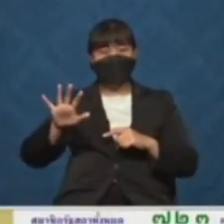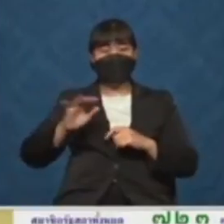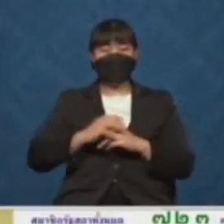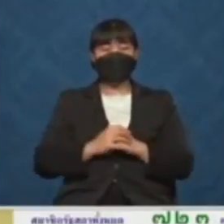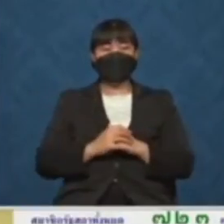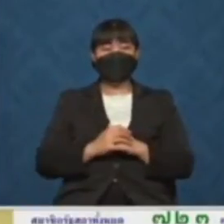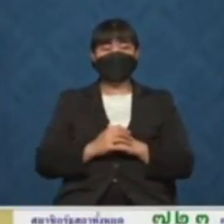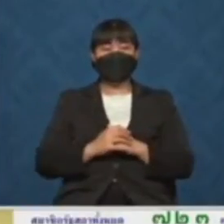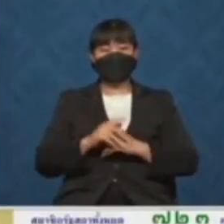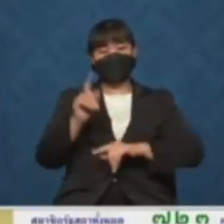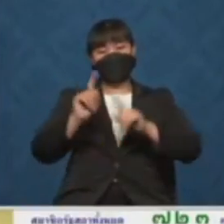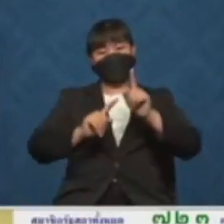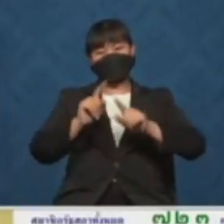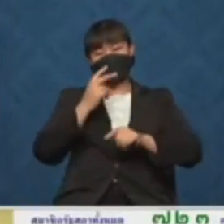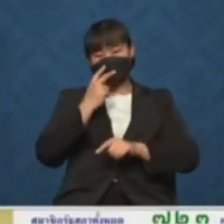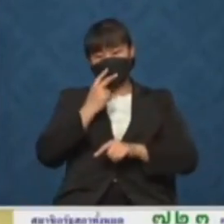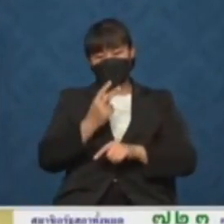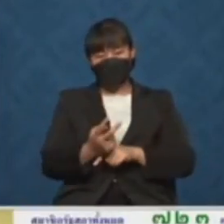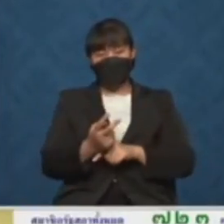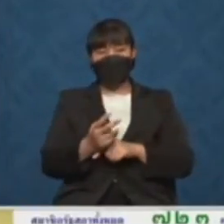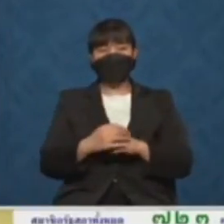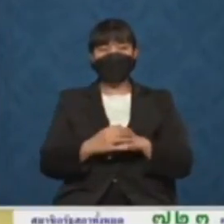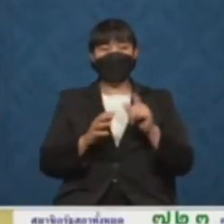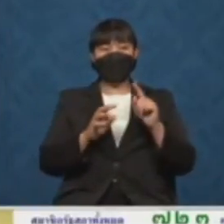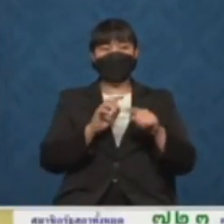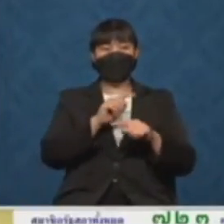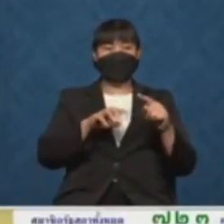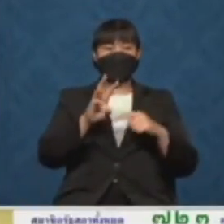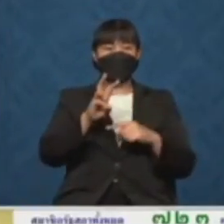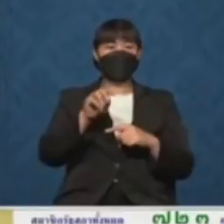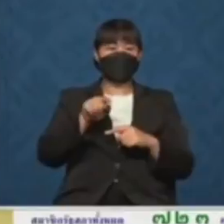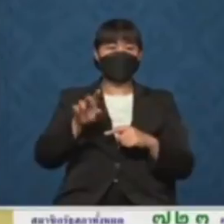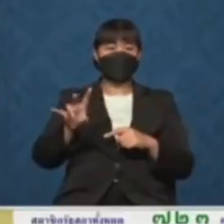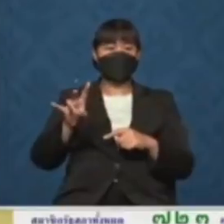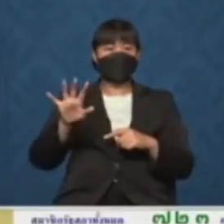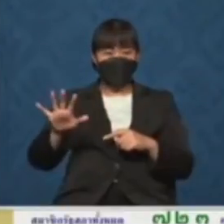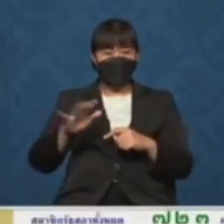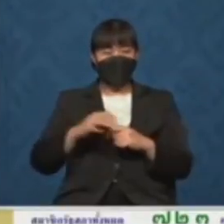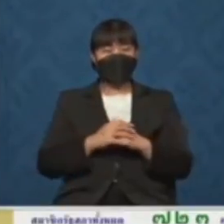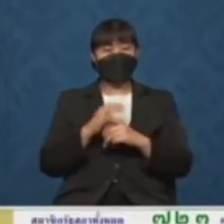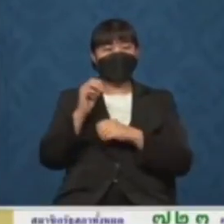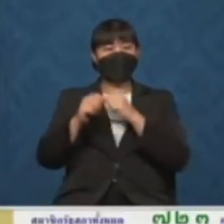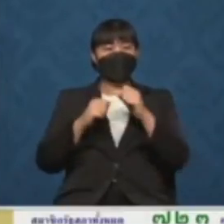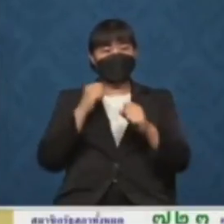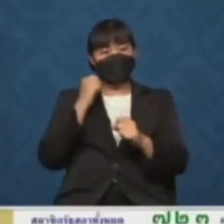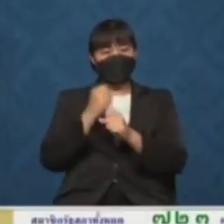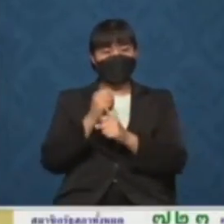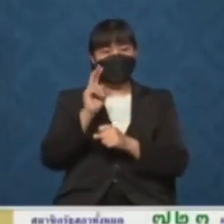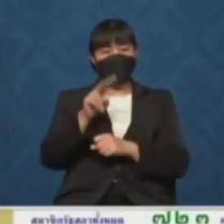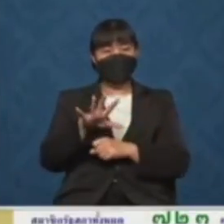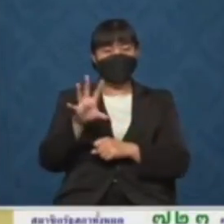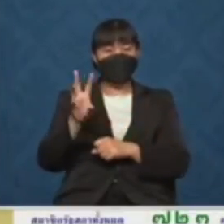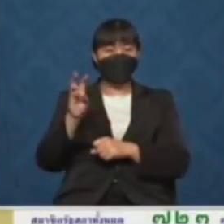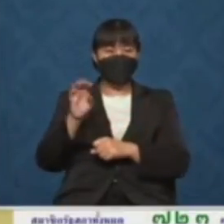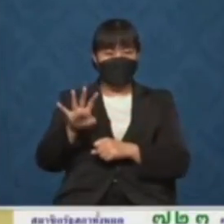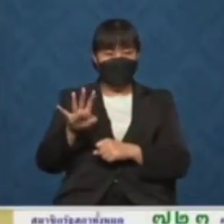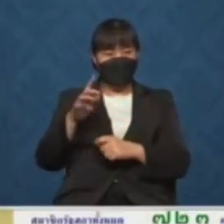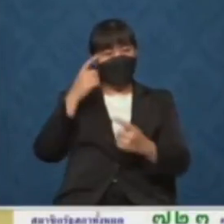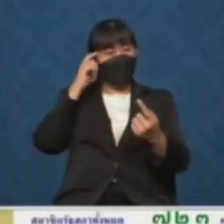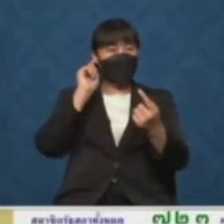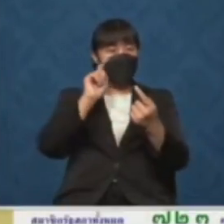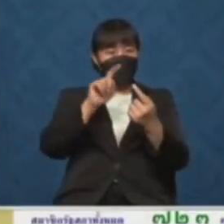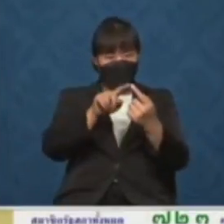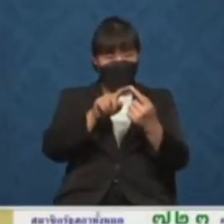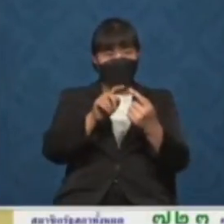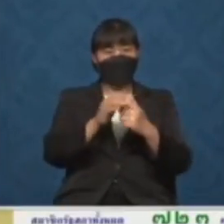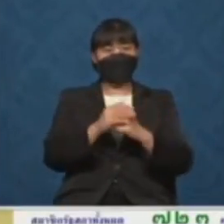กําหนดภาดัชนีประชาทิบไยไท 6.75แ่ว่เราตั้งเป้าหมายวใ interpret gap 2564วาประเทศไทยเปประชาถิไย